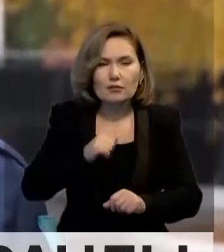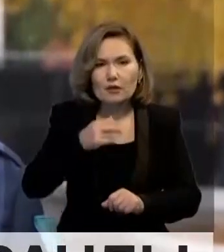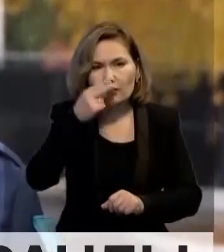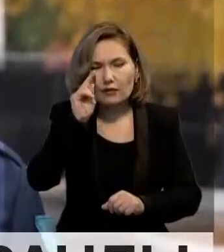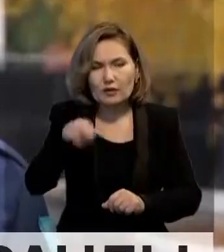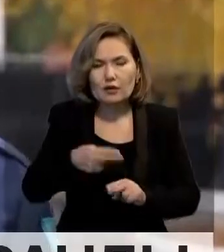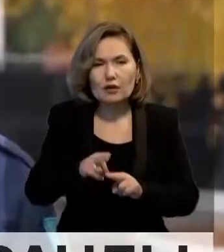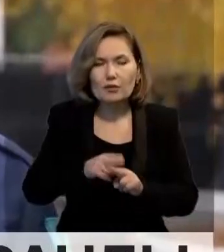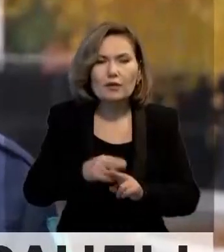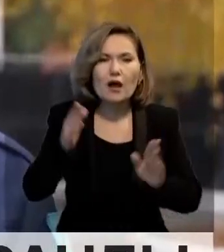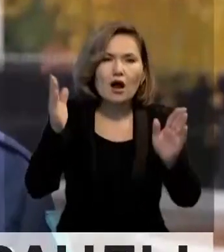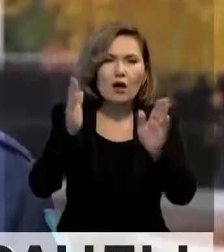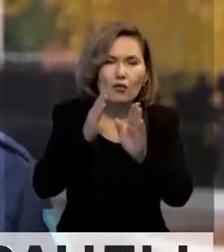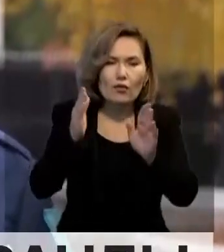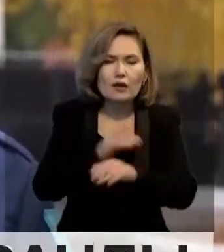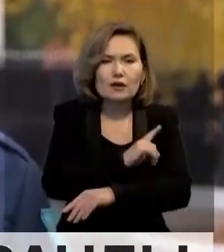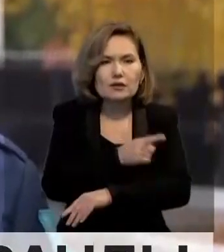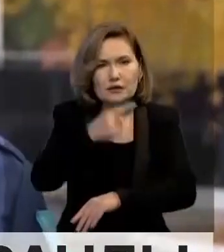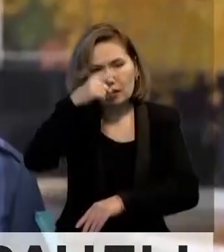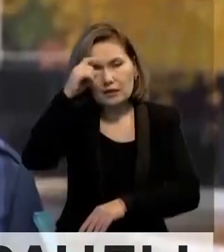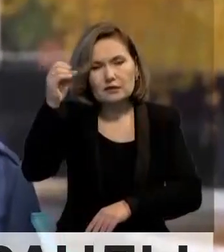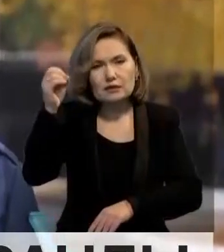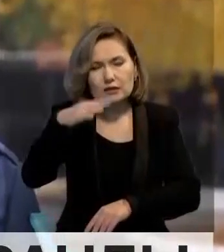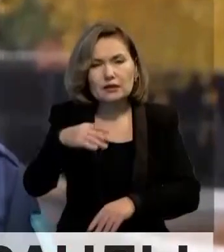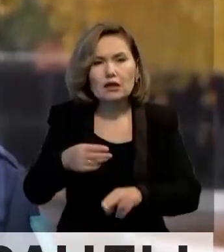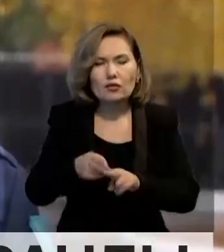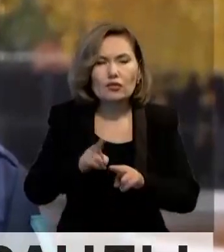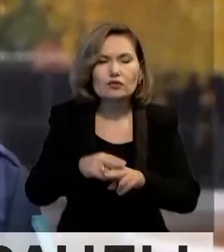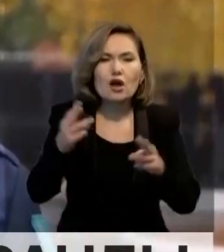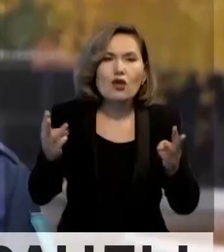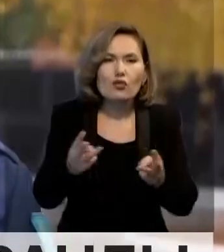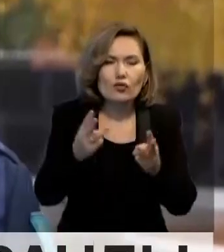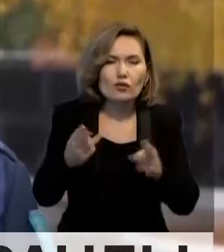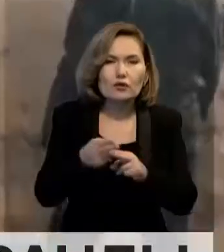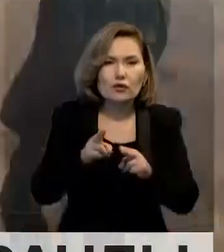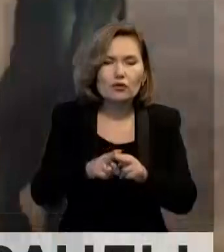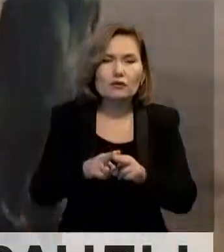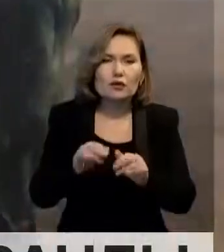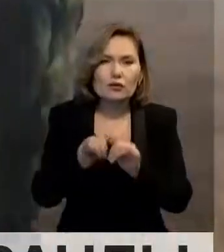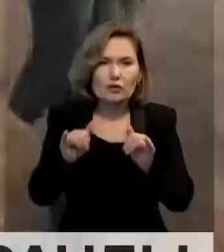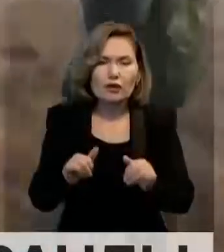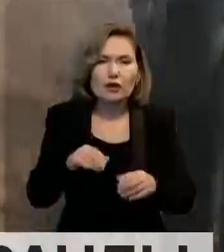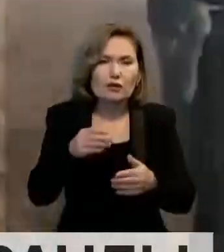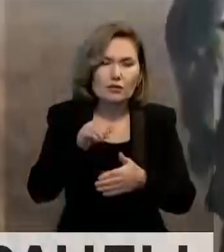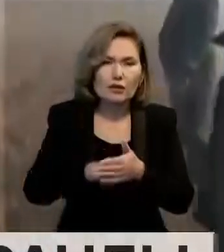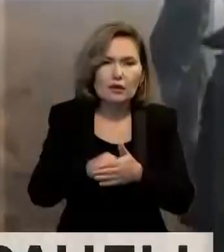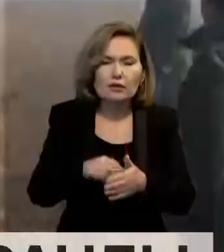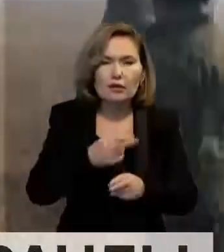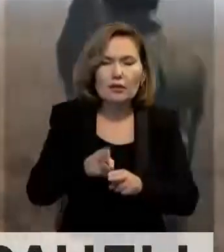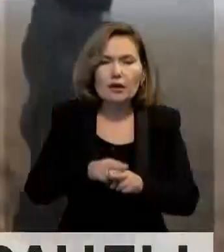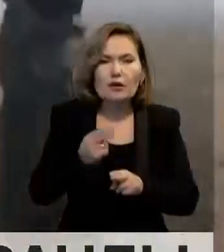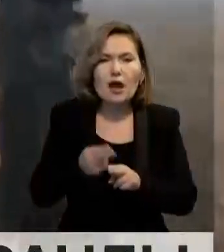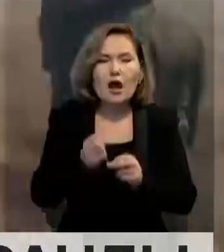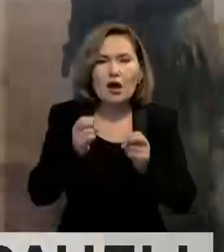райын болуына байланысты және қатты соққан жел осы өрттердің жылдам тарап кетуіне көп ықпал етті. Осы өрт қаупі жоғары маусымда